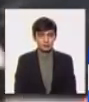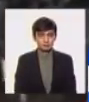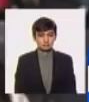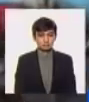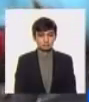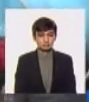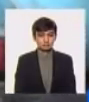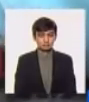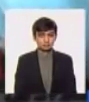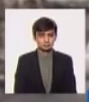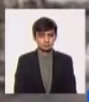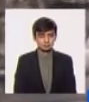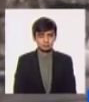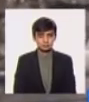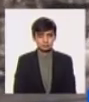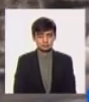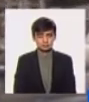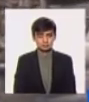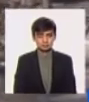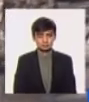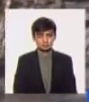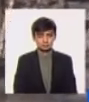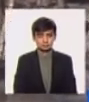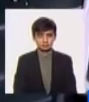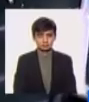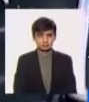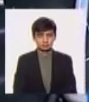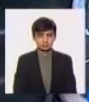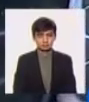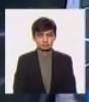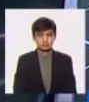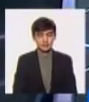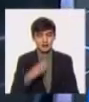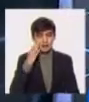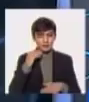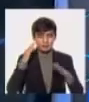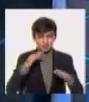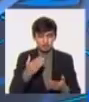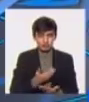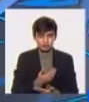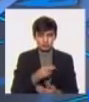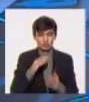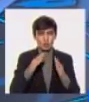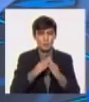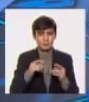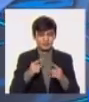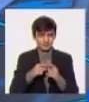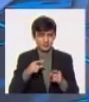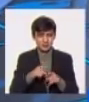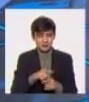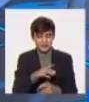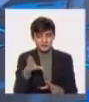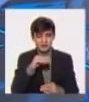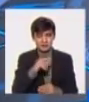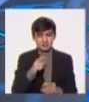Людмила Батюшкина, Ирина Нинашева, Информбюро, Карагандинская область. А в Алматы жильцы дома, где ранее были выявлены